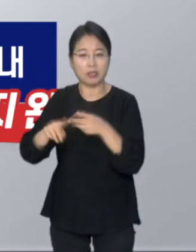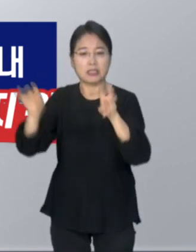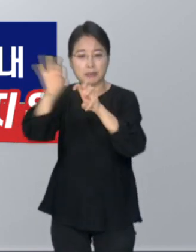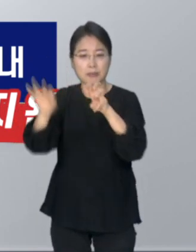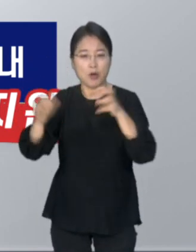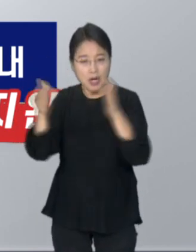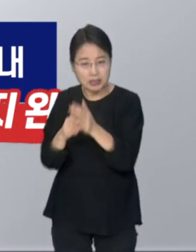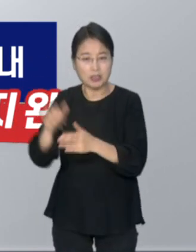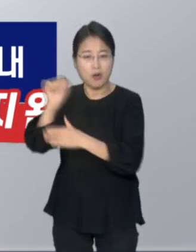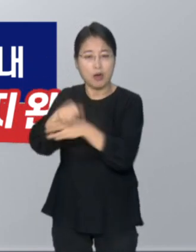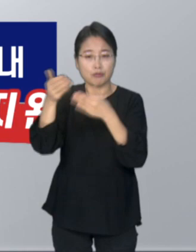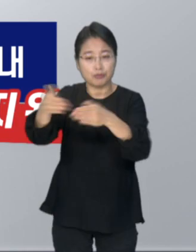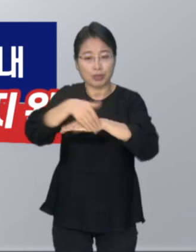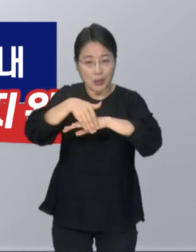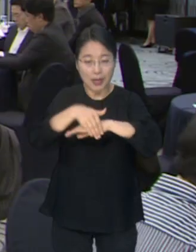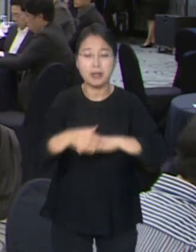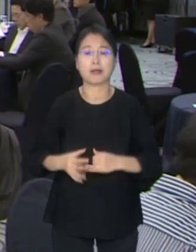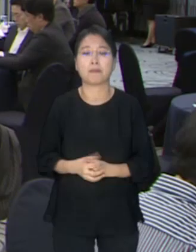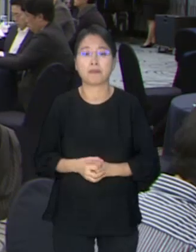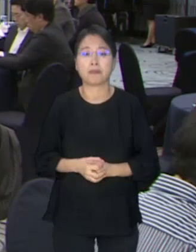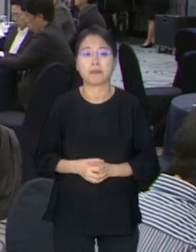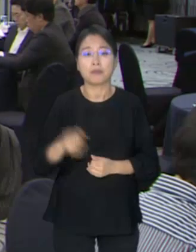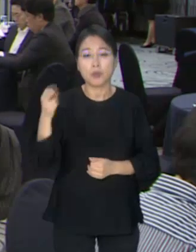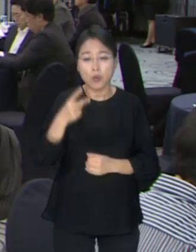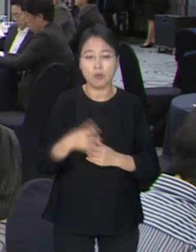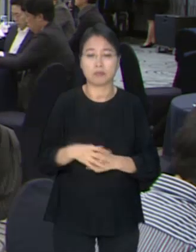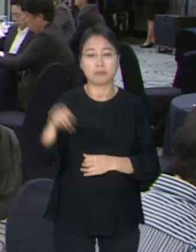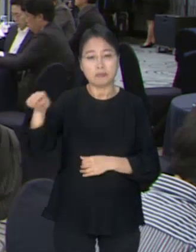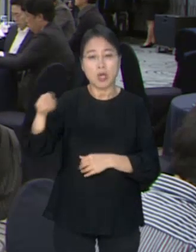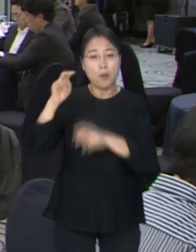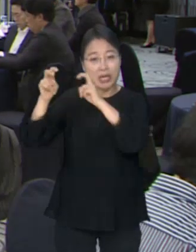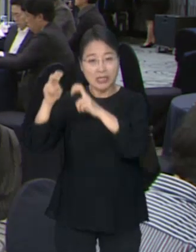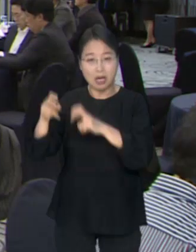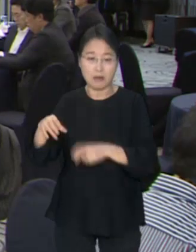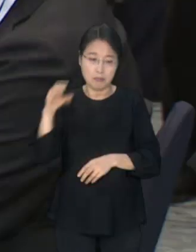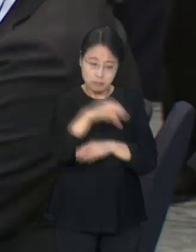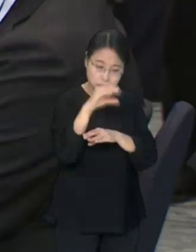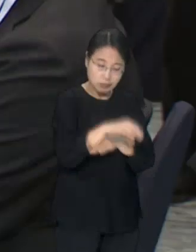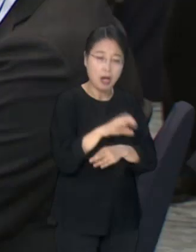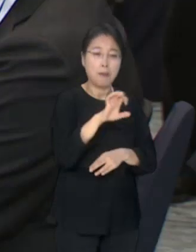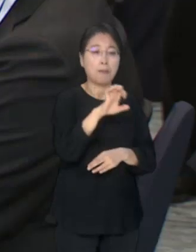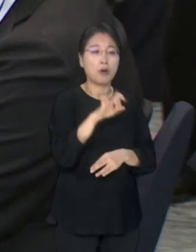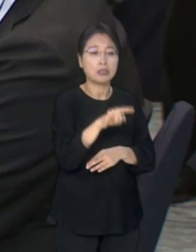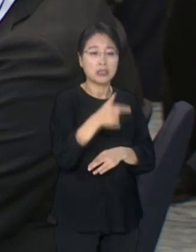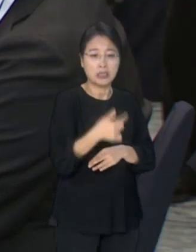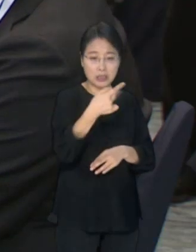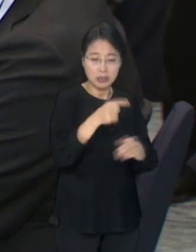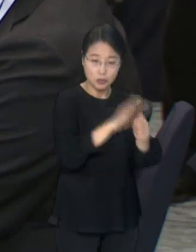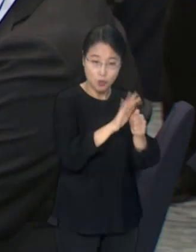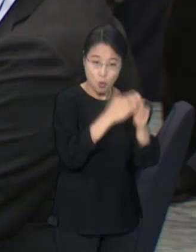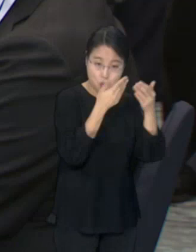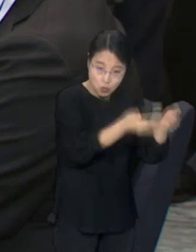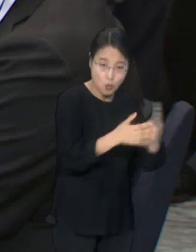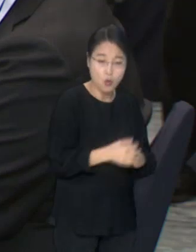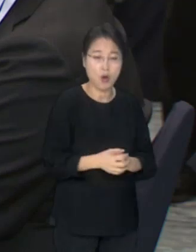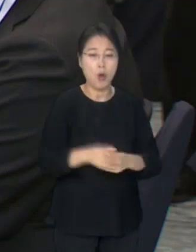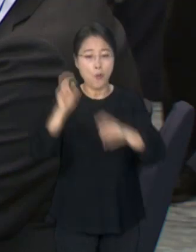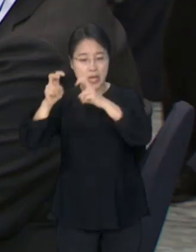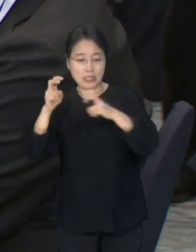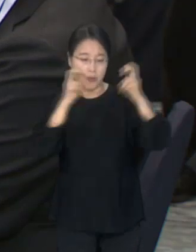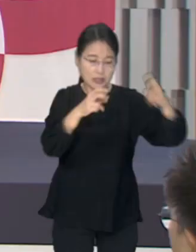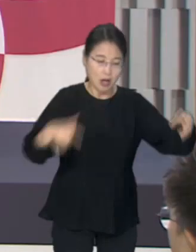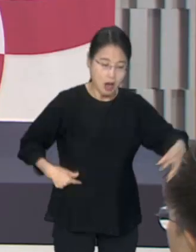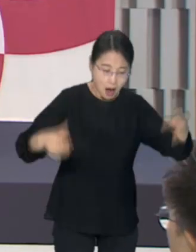30%까지 완화하기로 했습니다. 또 모태 펀드를 통해 펀드 조성을 지원하고 인수 합병 등 전략적 투자를 촉진하기